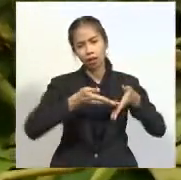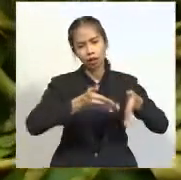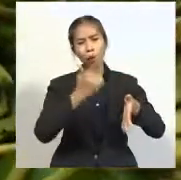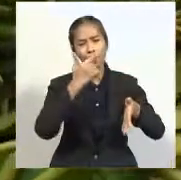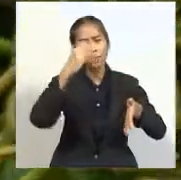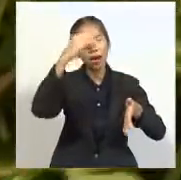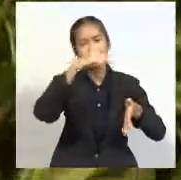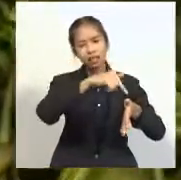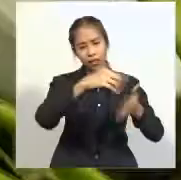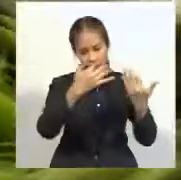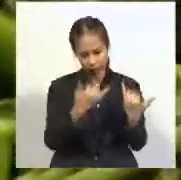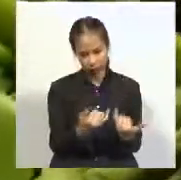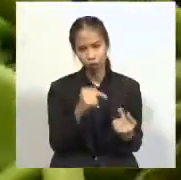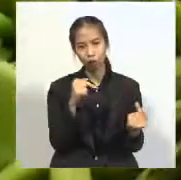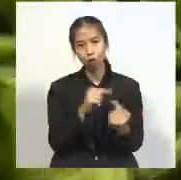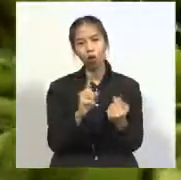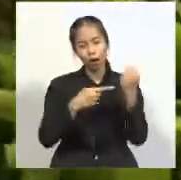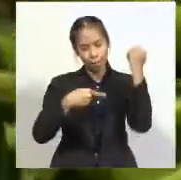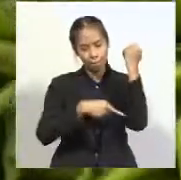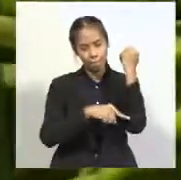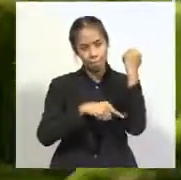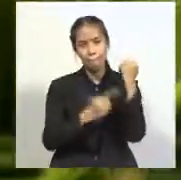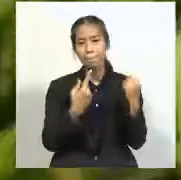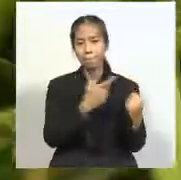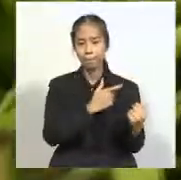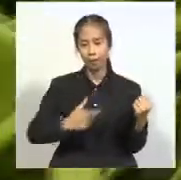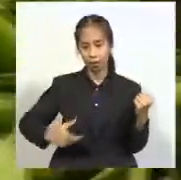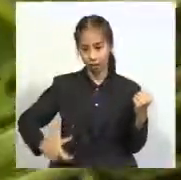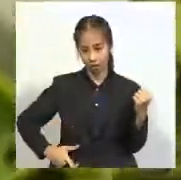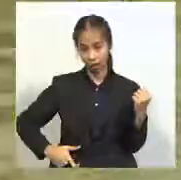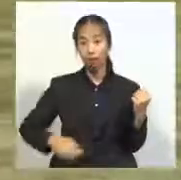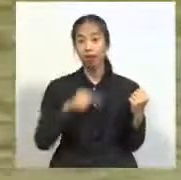เด็จพระกนิษฐาธิราชเจ้ากรมสมเด็จพระเทพรัตนราชสุดาสยามบรม